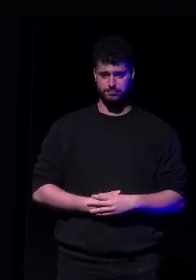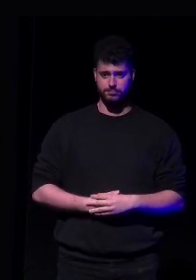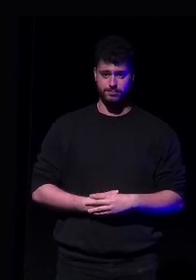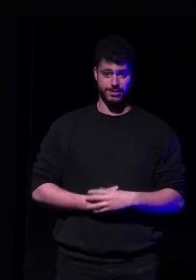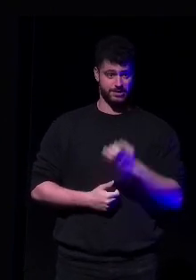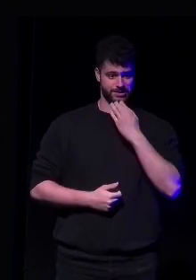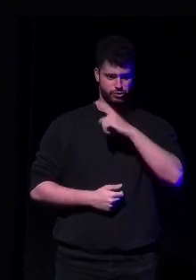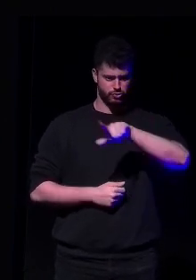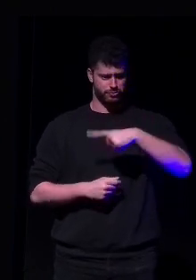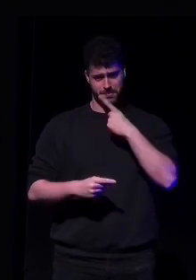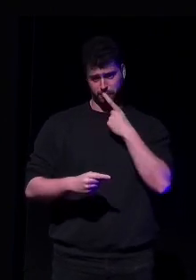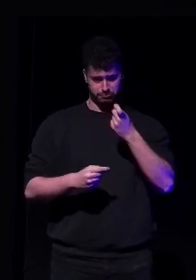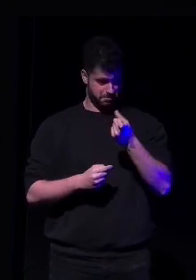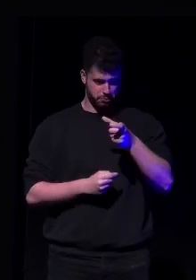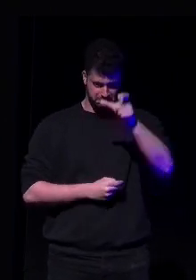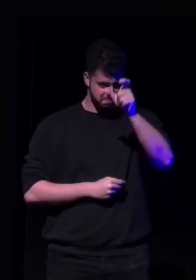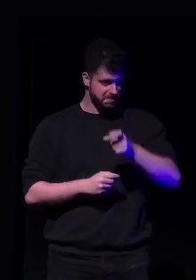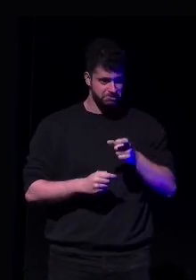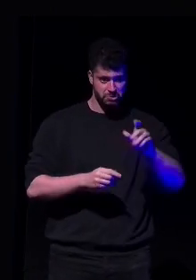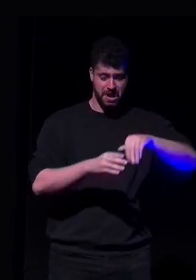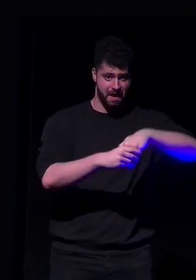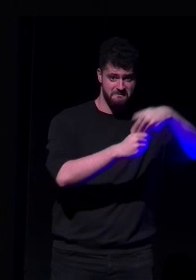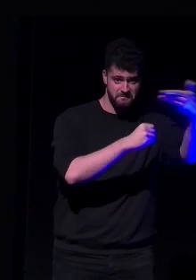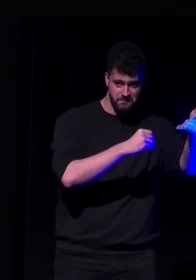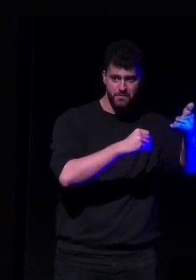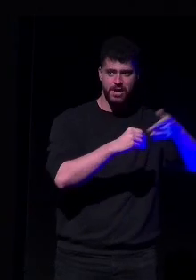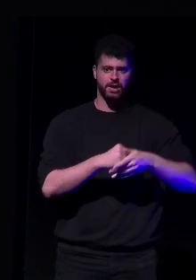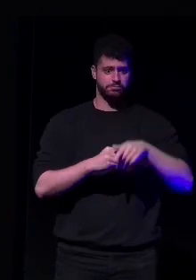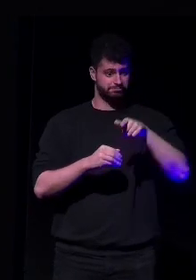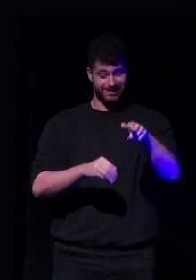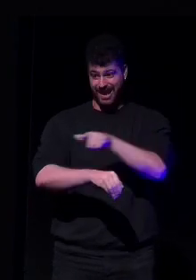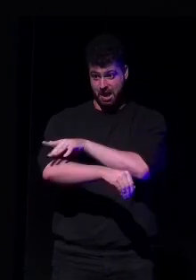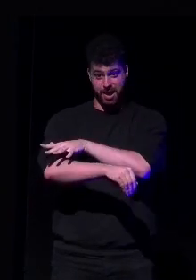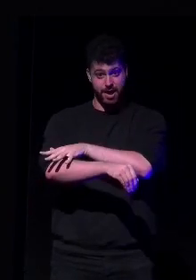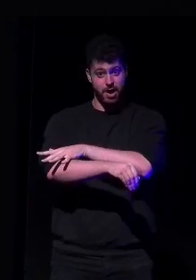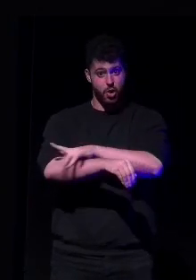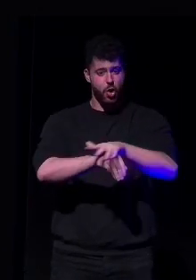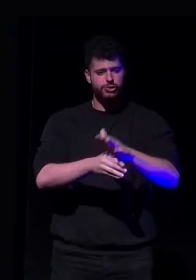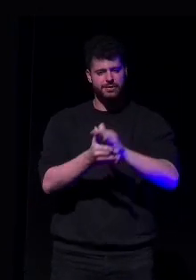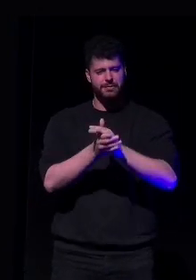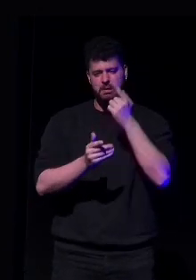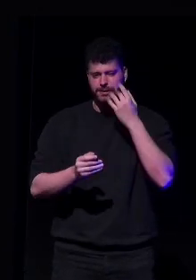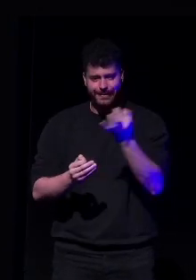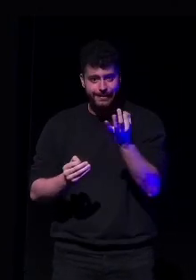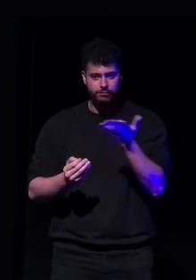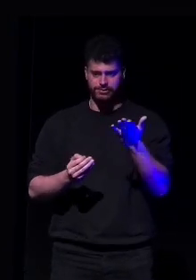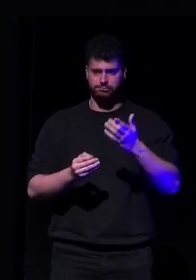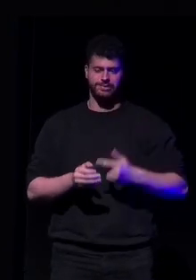Si nosaltres preguntem a una persona que ve de fora què coneix de la Costa Brava, segurament la majoria ens diran que